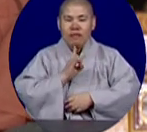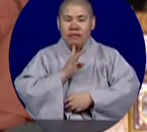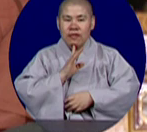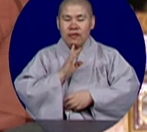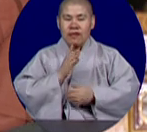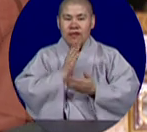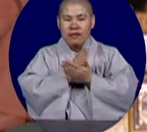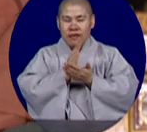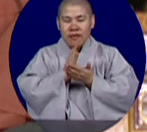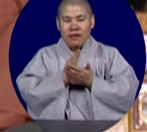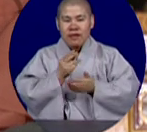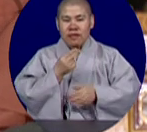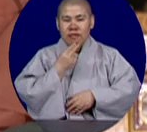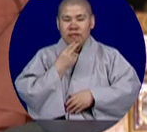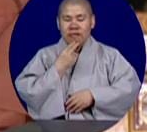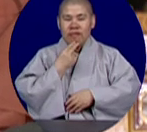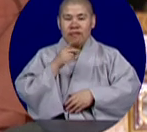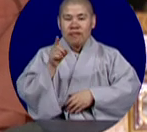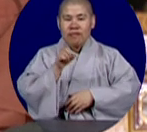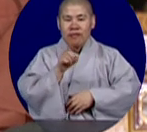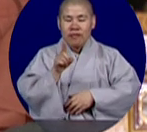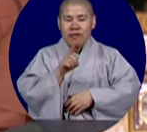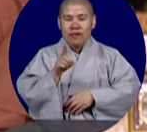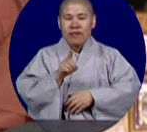여러 가지가 하나도 없습니다. 그럼 뭐냐?